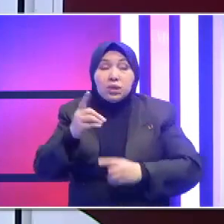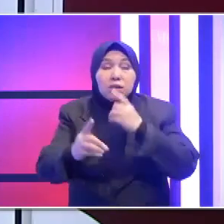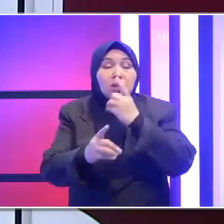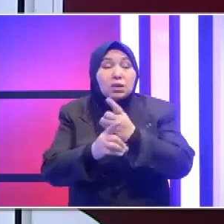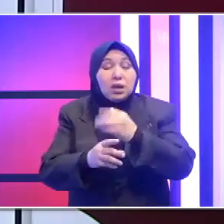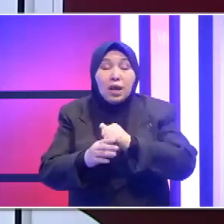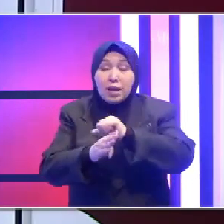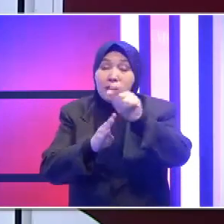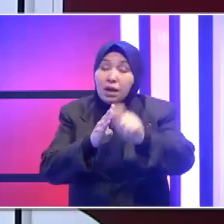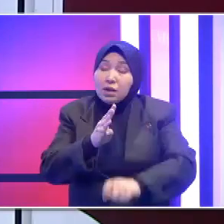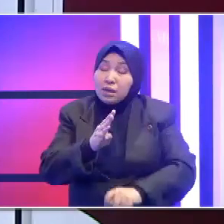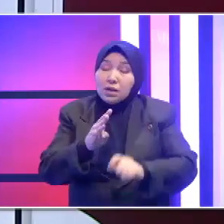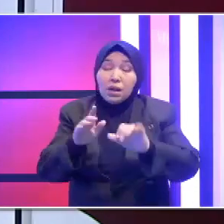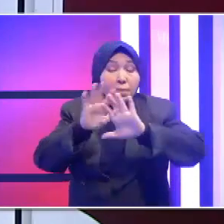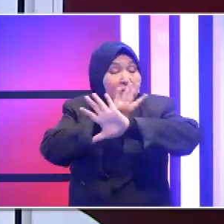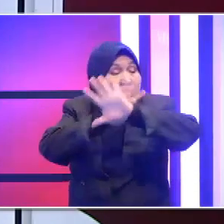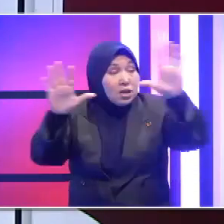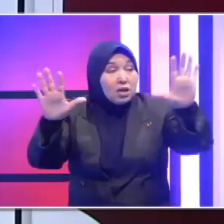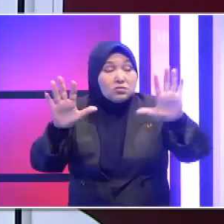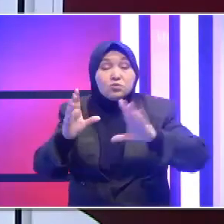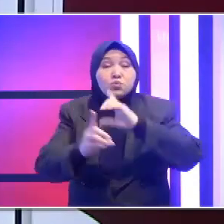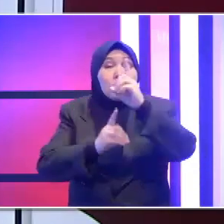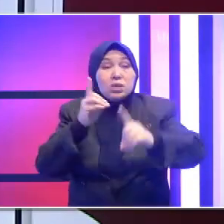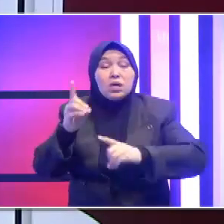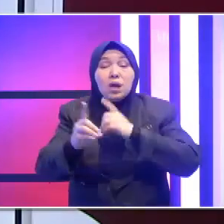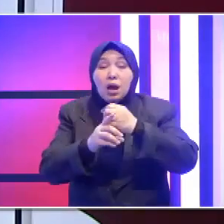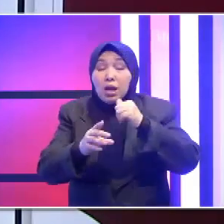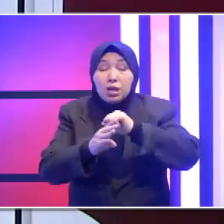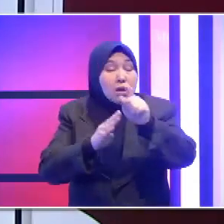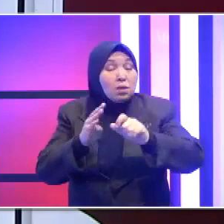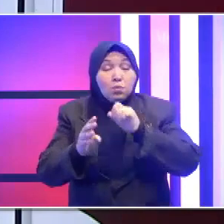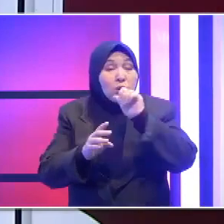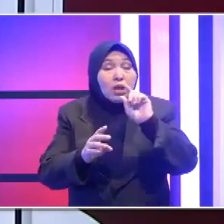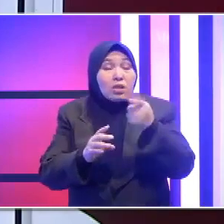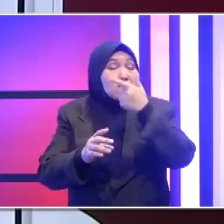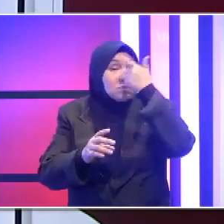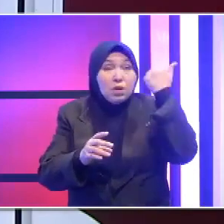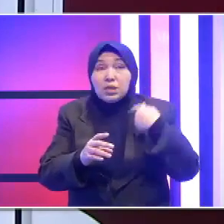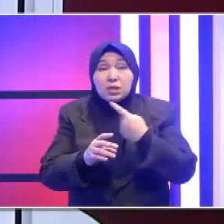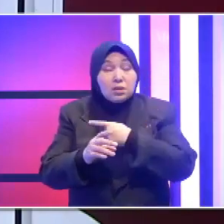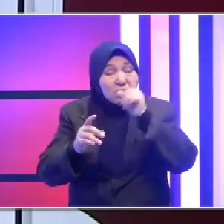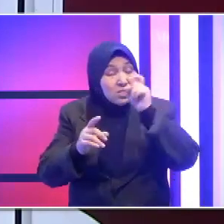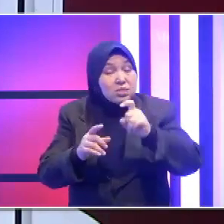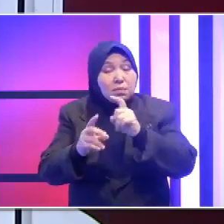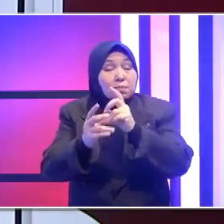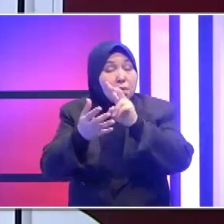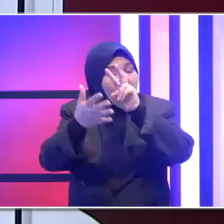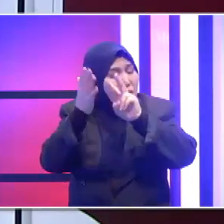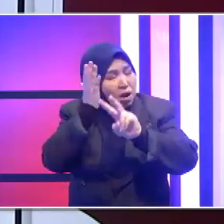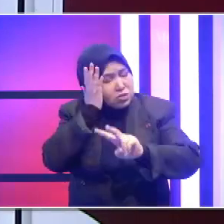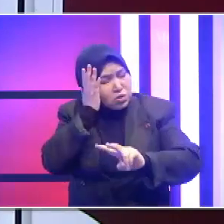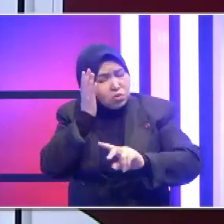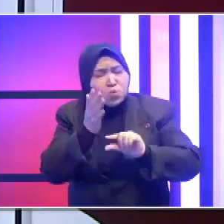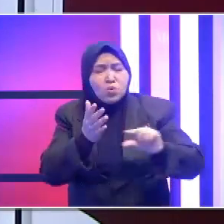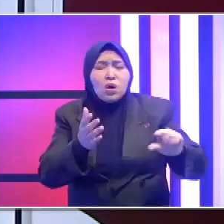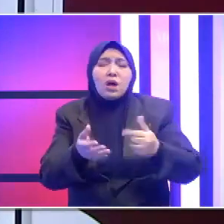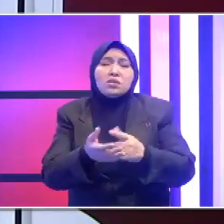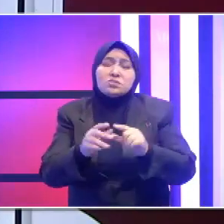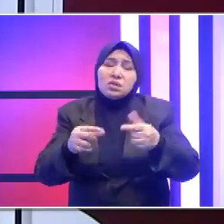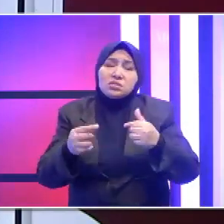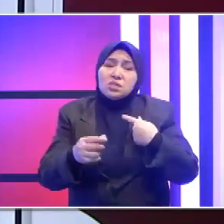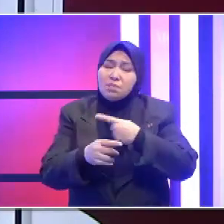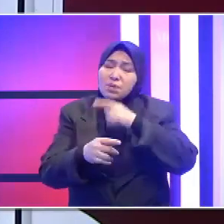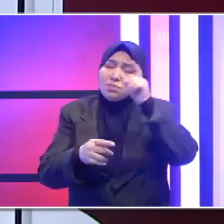lebih jelas dunia akhirat bukan sekadar pesan kita mesti baca Quran semata-mata tetapi mengikuti kepada